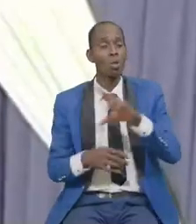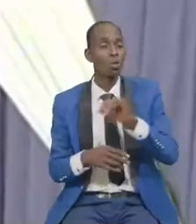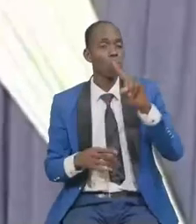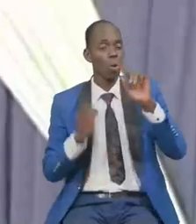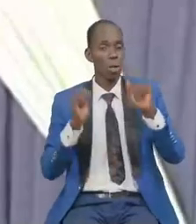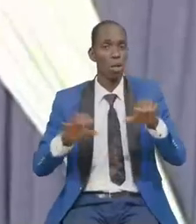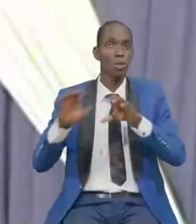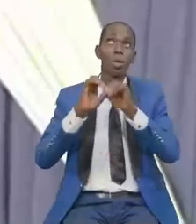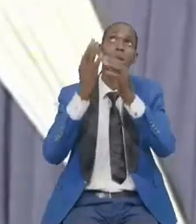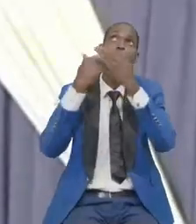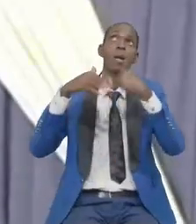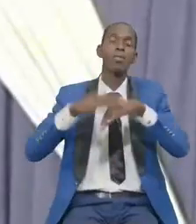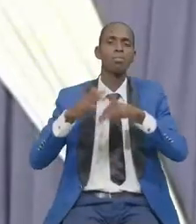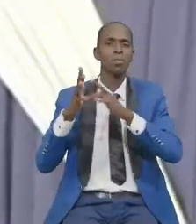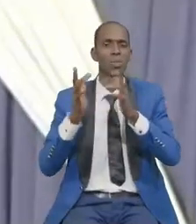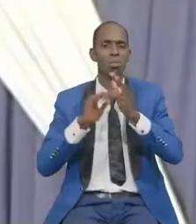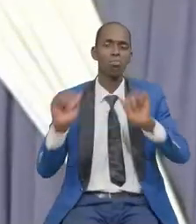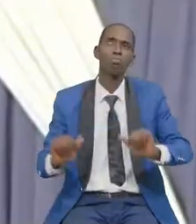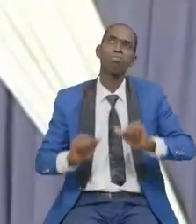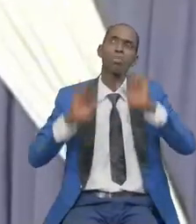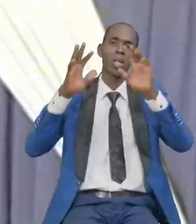Ce que Christ n'a pas pu faire au ciel, Christ est soumis.